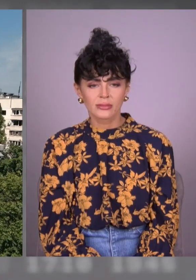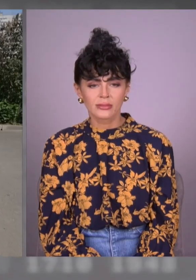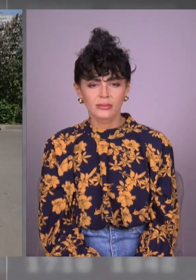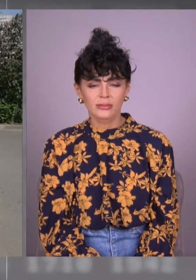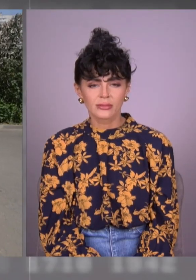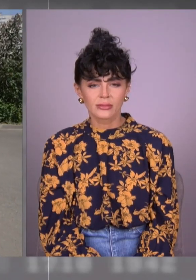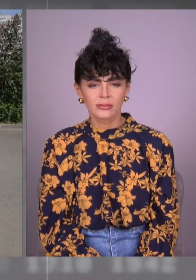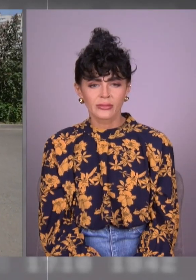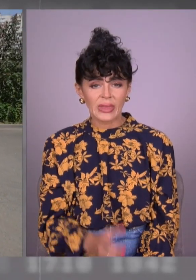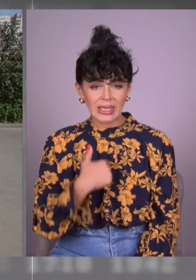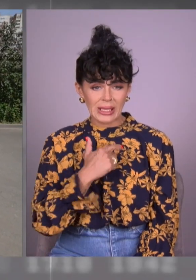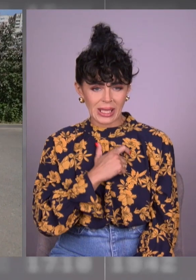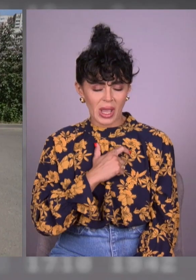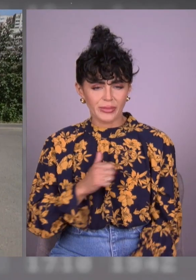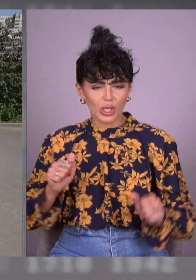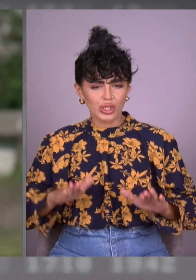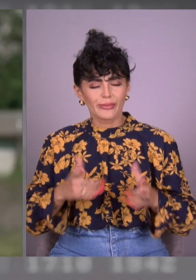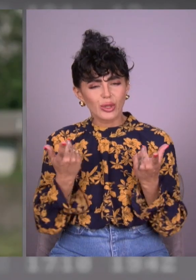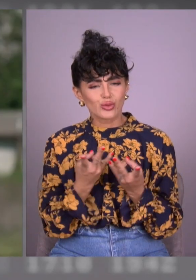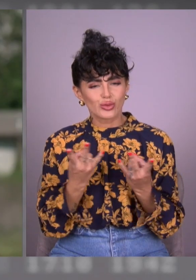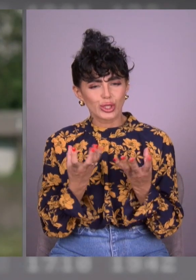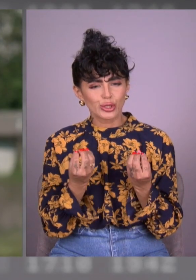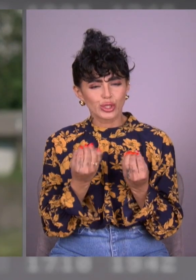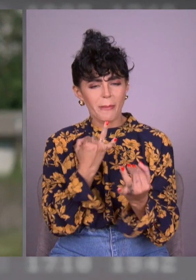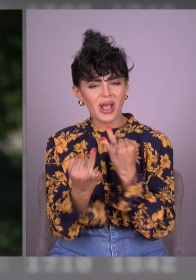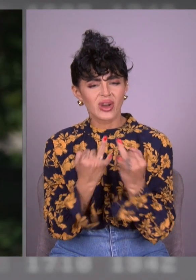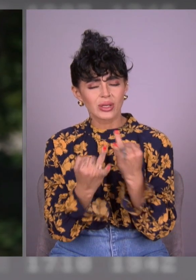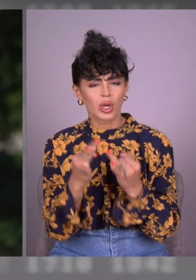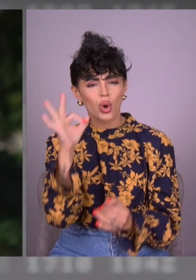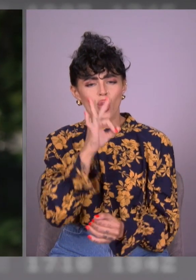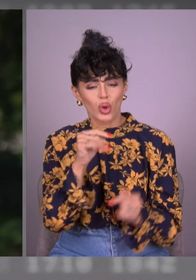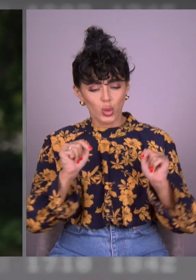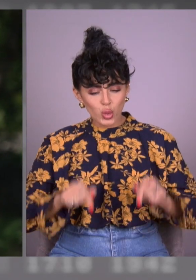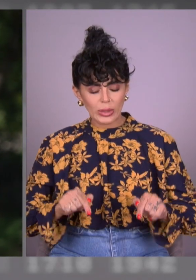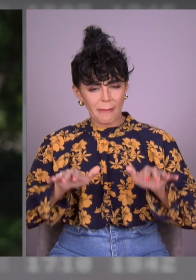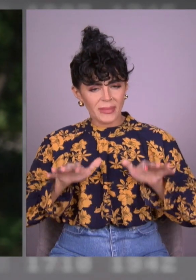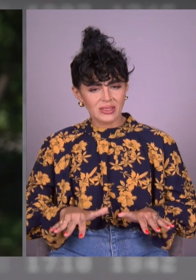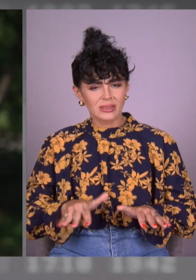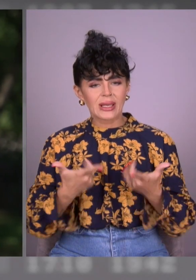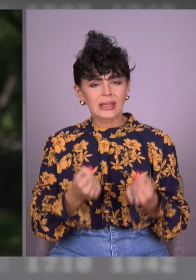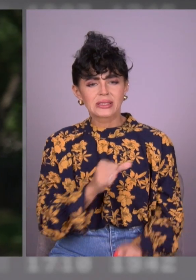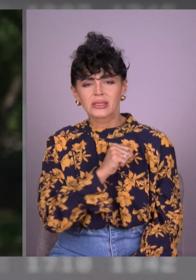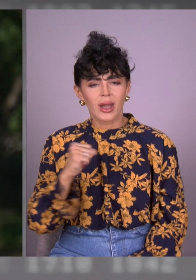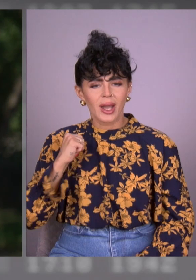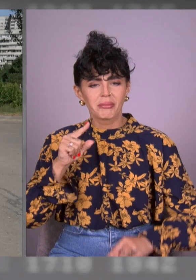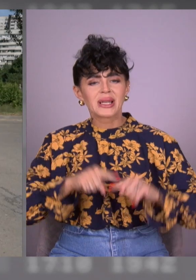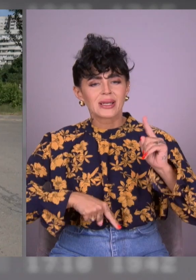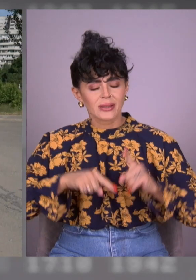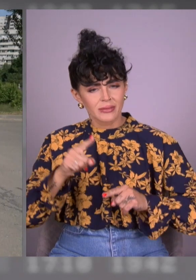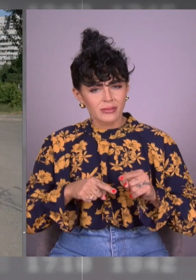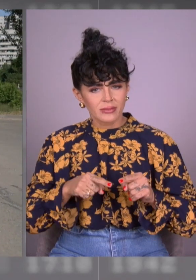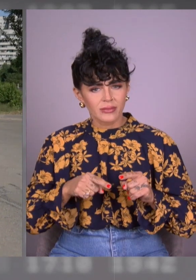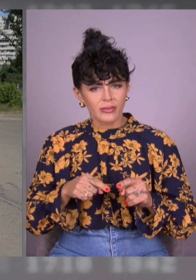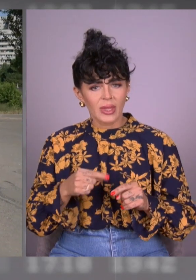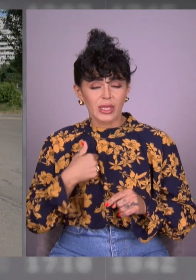Дякую. Знаєш, я вирішила, що ми маємо поговорити з тобою саме тут, в цьому місці, яке для тебе рідне. Саме тому мені